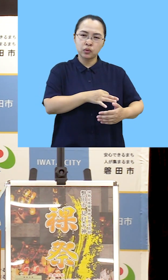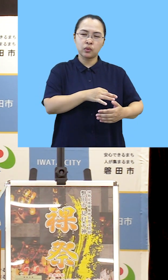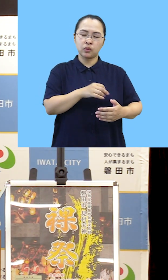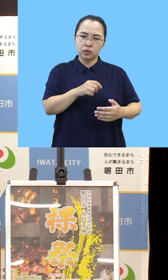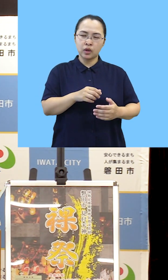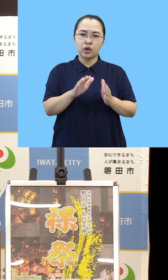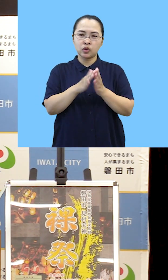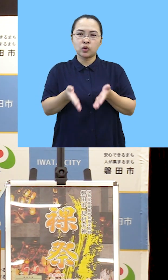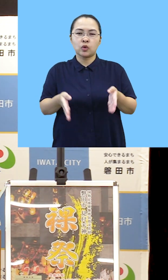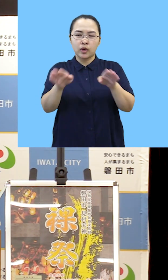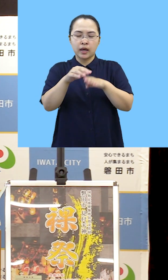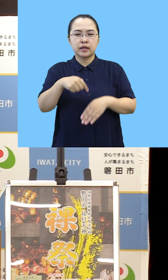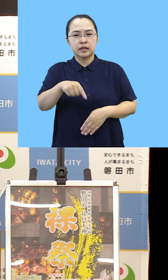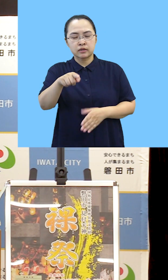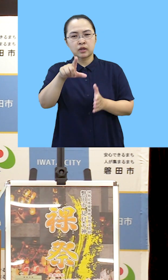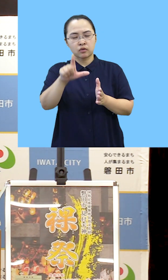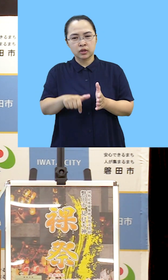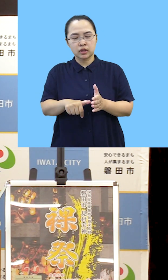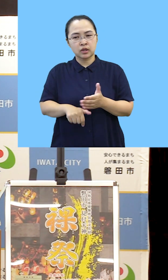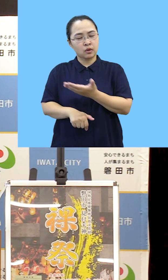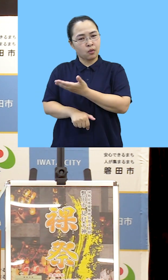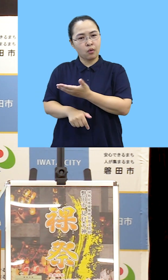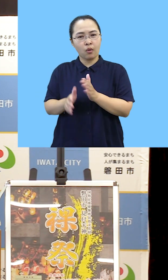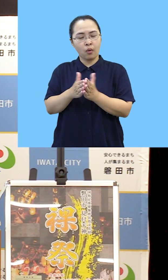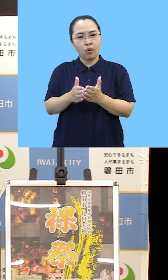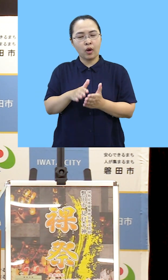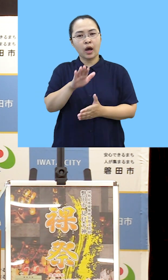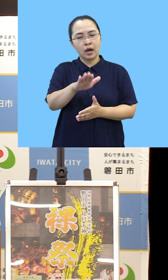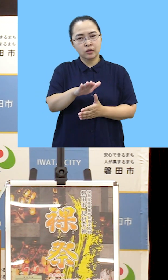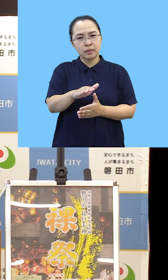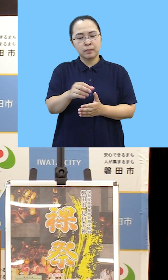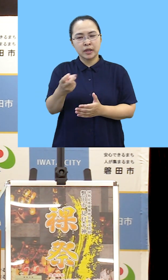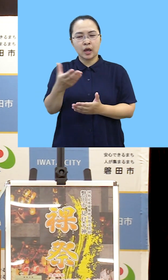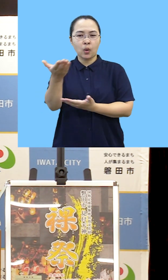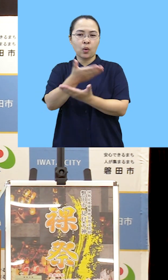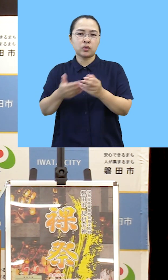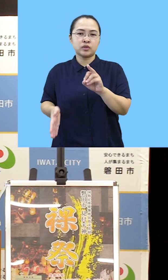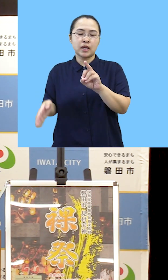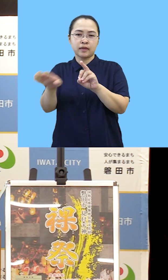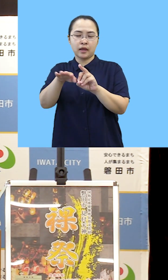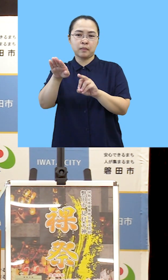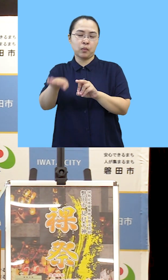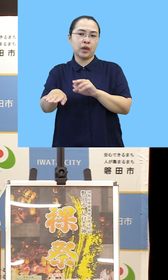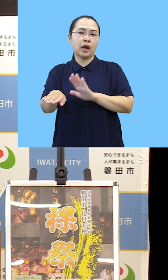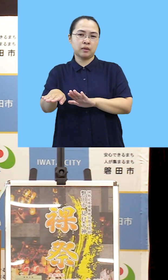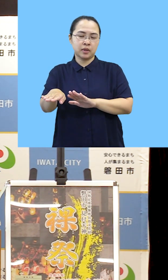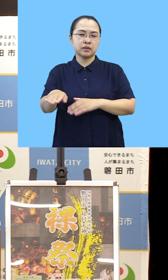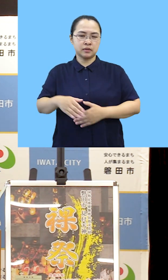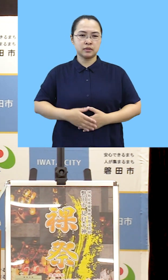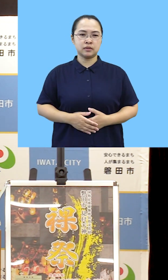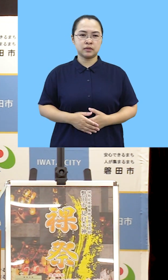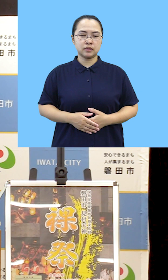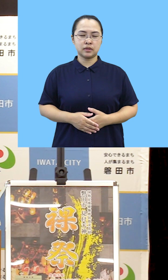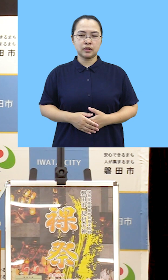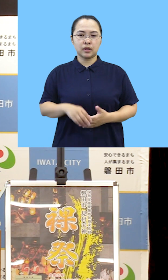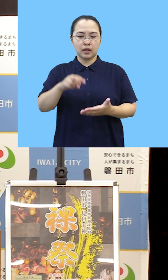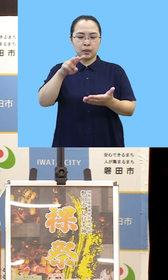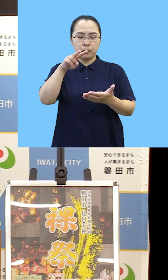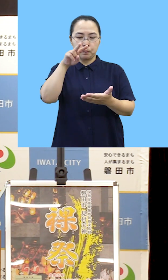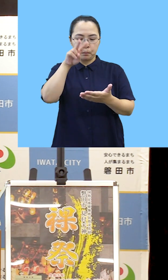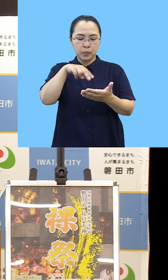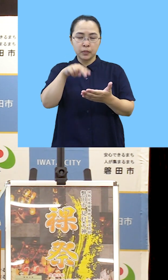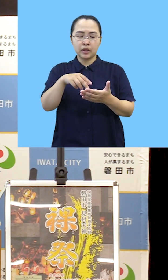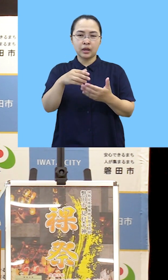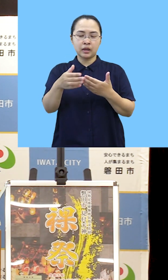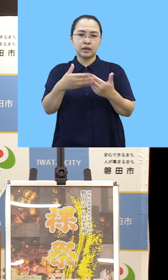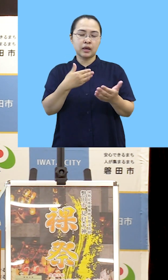か図書館行ったりすると、この雑誌が、あと交流センターにも置いてあるところもありますから、よく見ていただいた機会がある